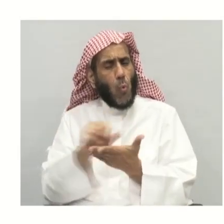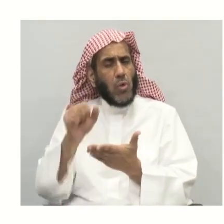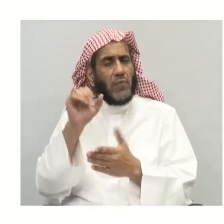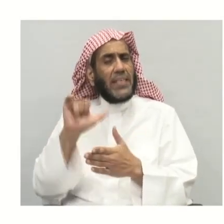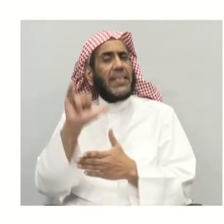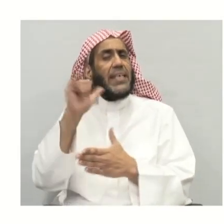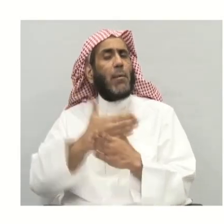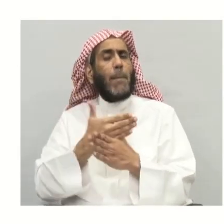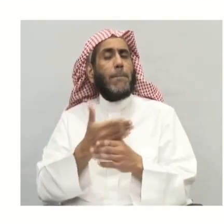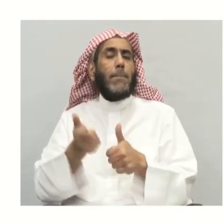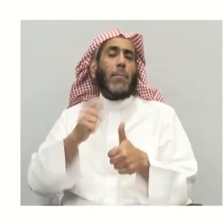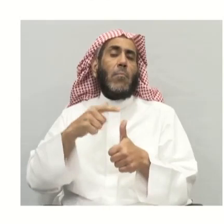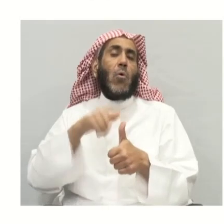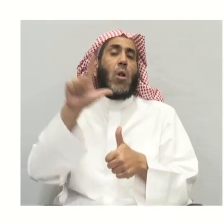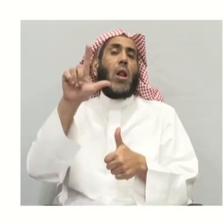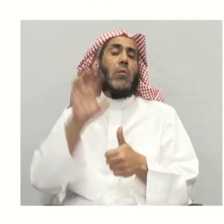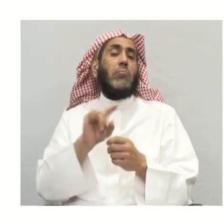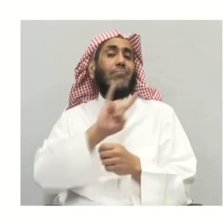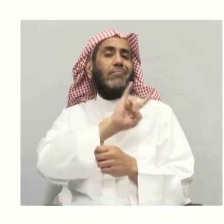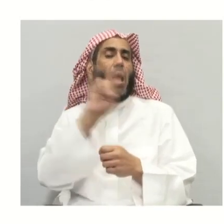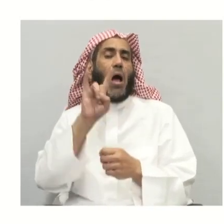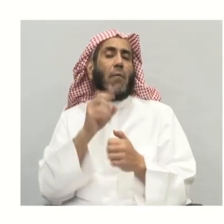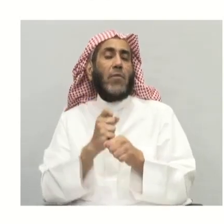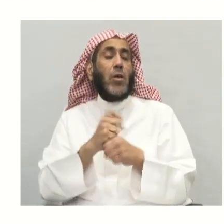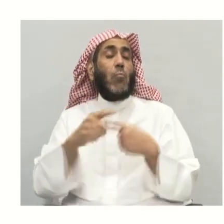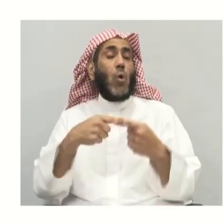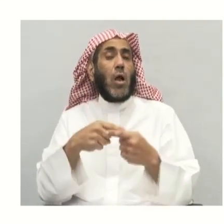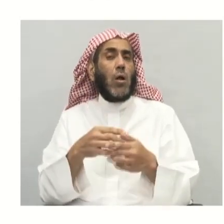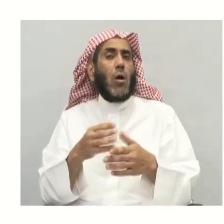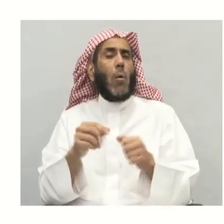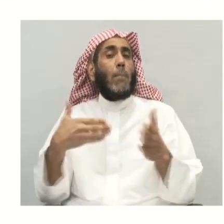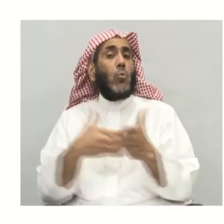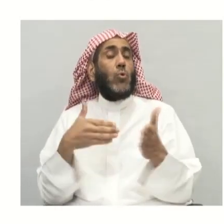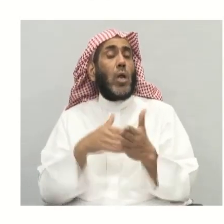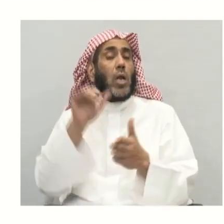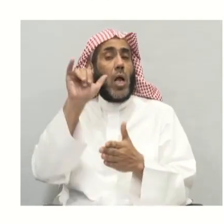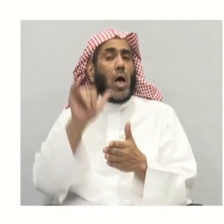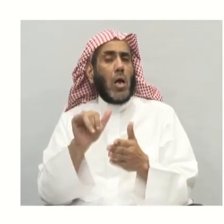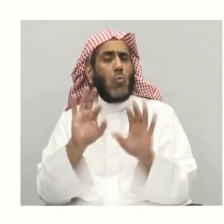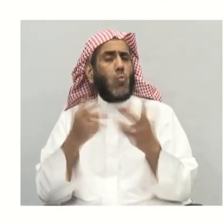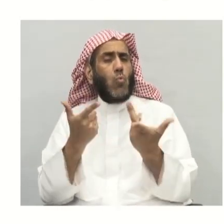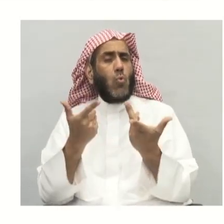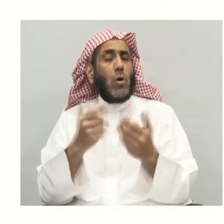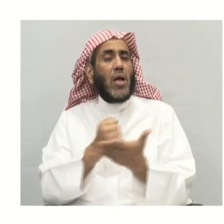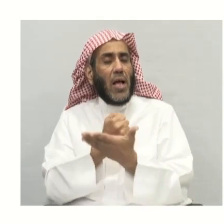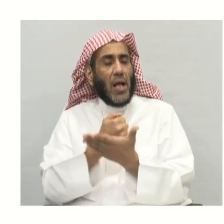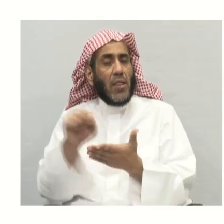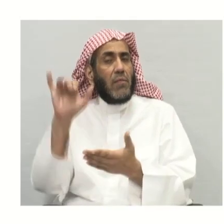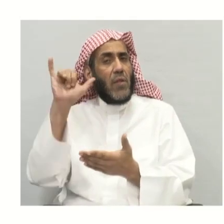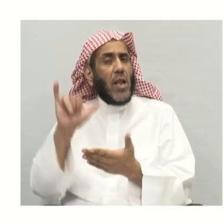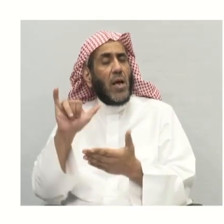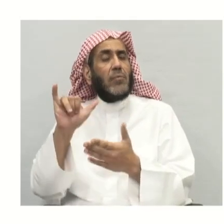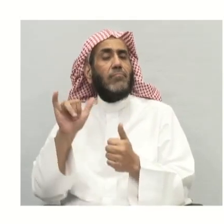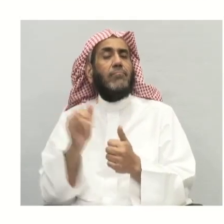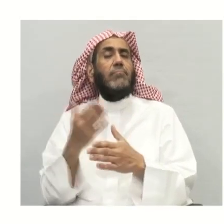الياء لانه مجزوم السبب هنا فعل مضارع معتل الاخر فعلامه جزمه حذف حرف العله